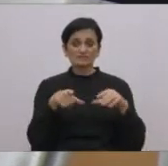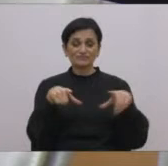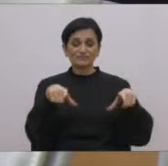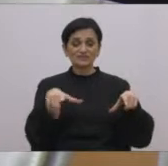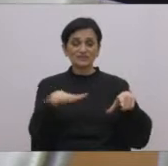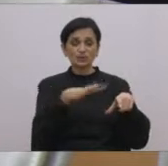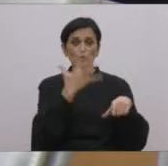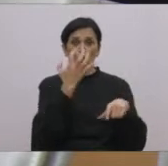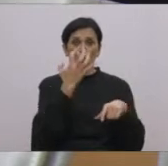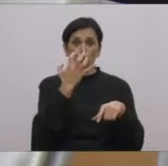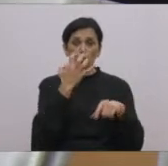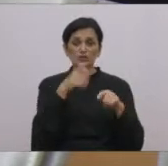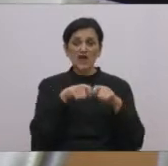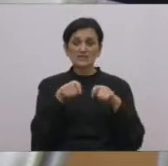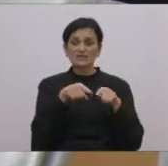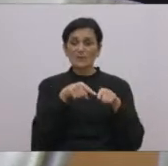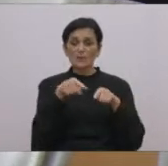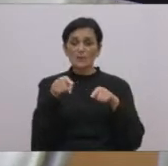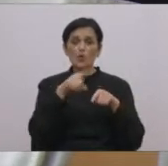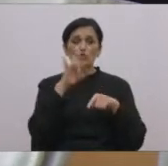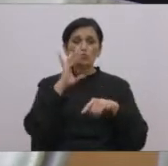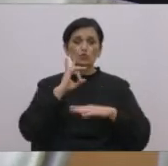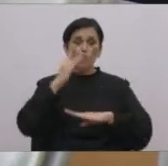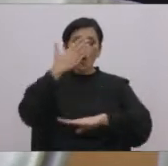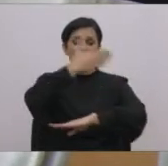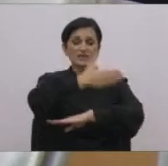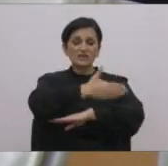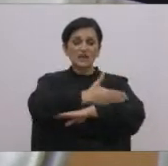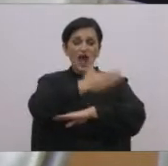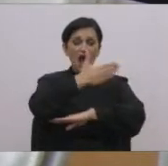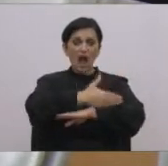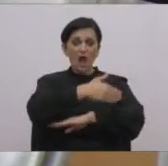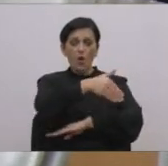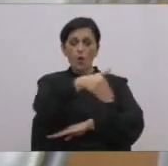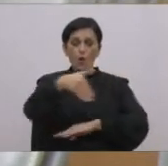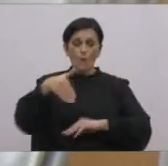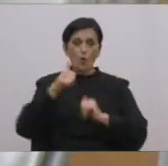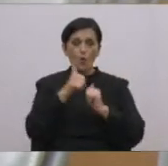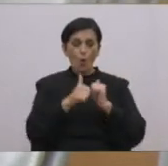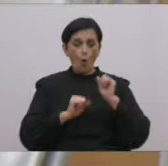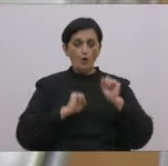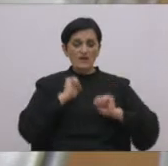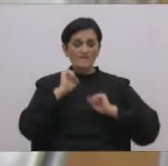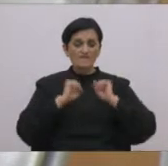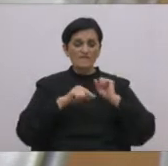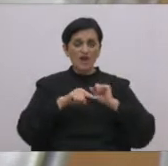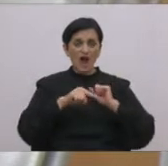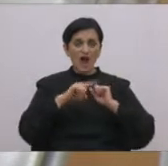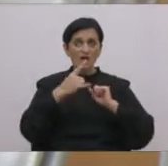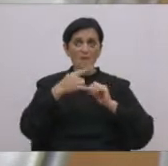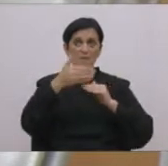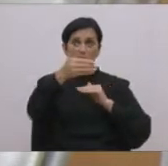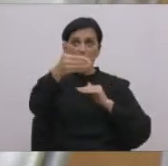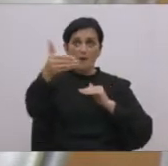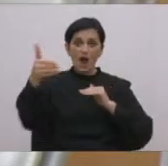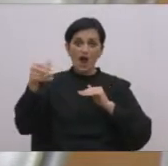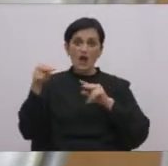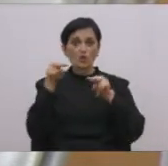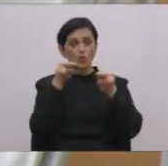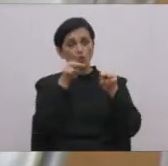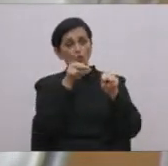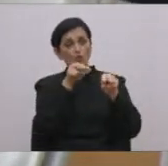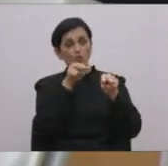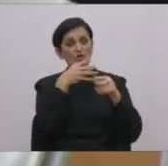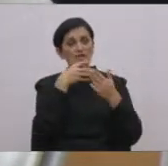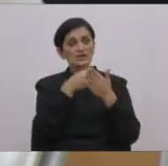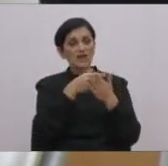meciare, drobetic am copit zoli. Oveni bărdișis dros. Armoi din genetic, i-a mhrind în baușe vidgana, i-a crebebian, ule